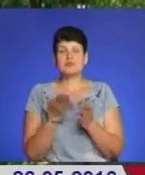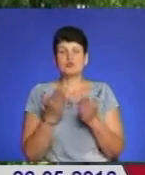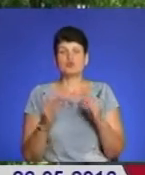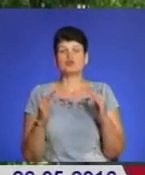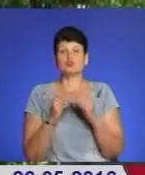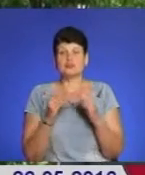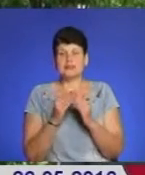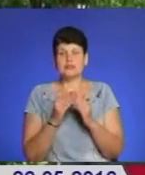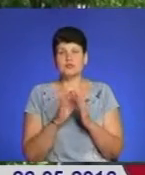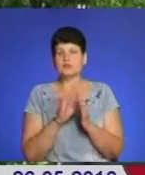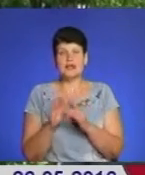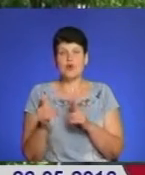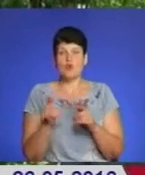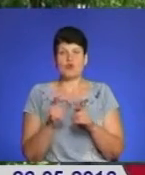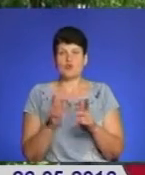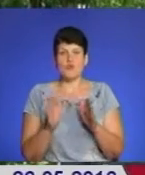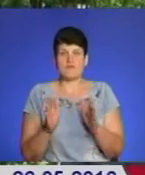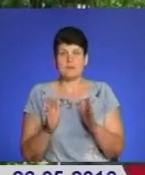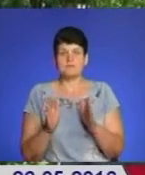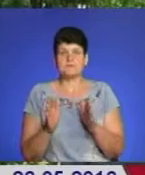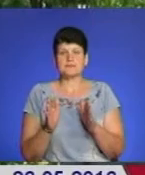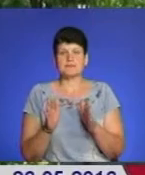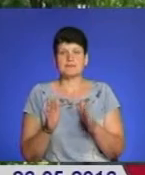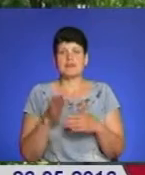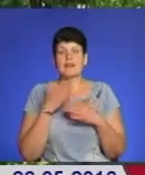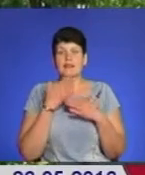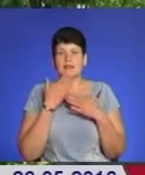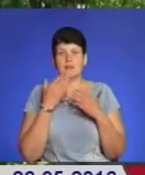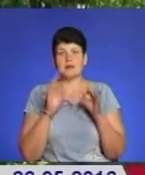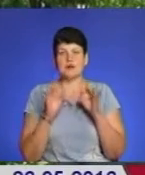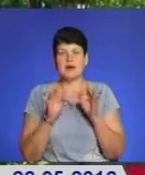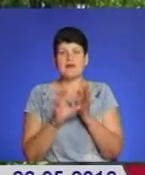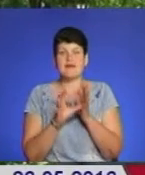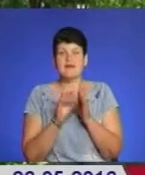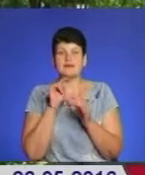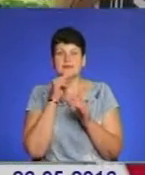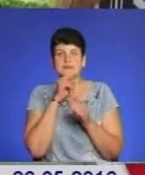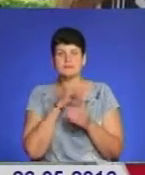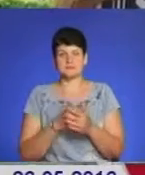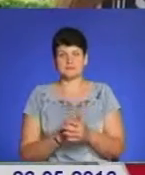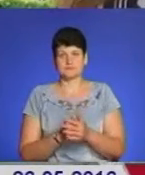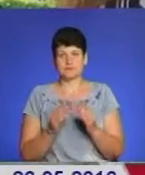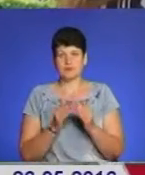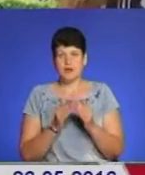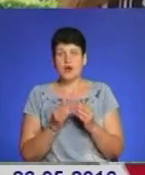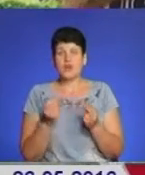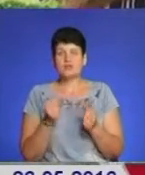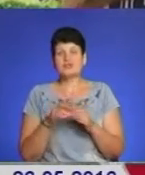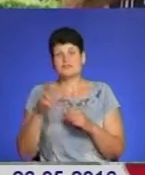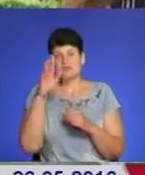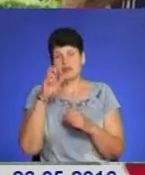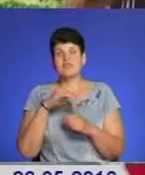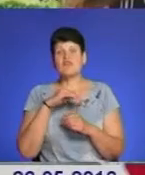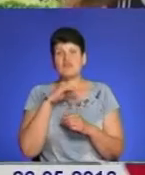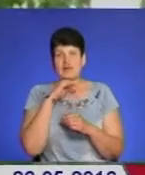таких, тобто немає належного енергозбереження в самому будинку. Коштів в державі вистачить,